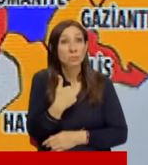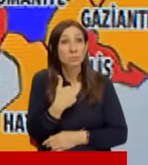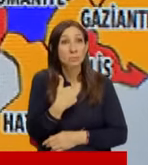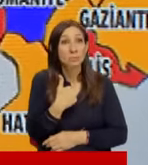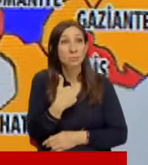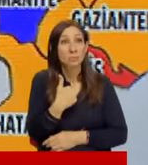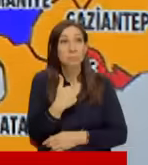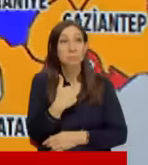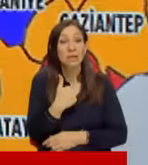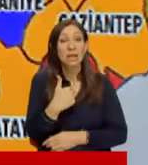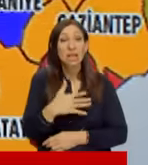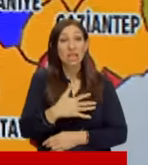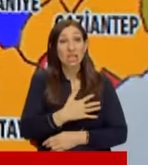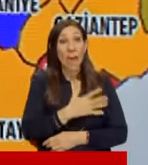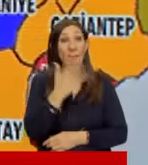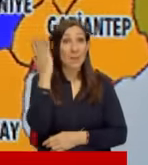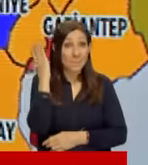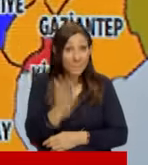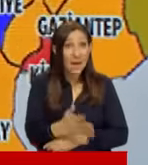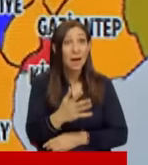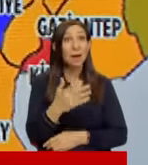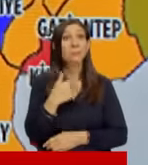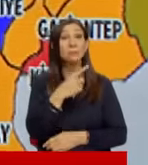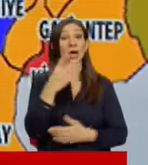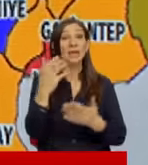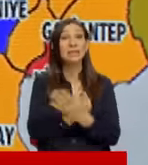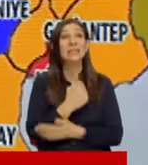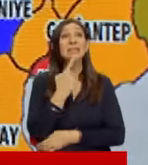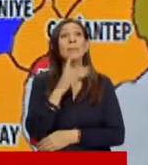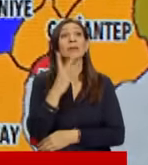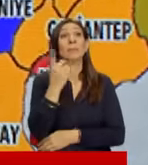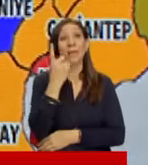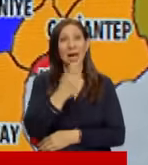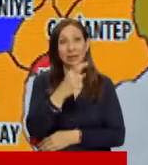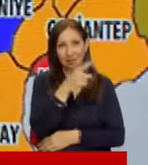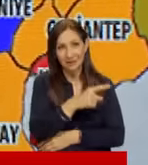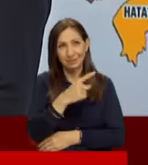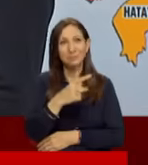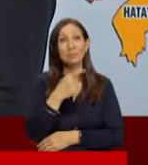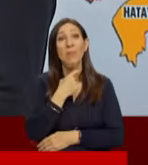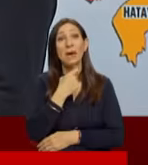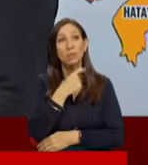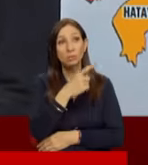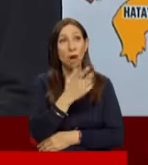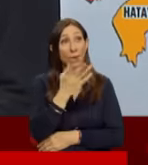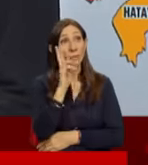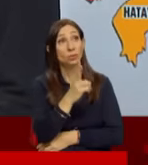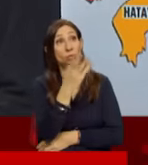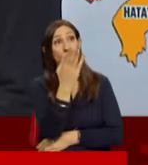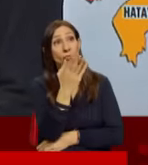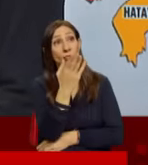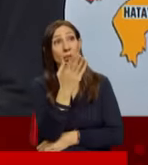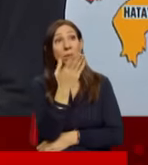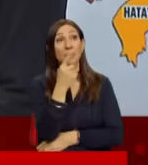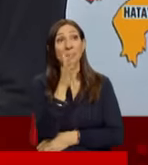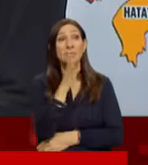bakalım. Hani CHP'nin bile biz burayı alırız demediği yerlerden bir tanesiydi ama işte görüyorsunuz yani